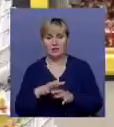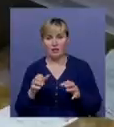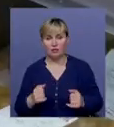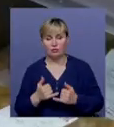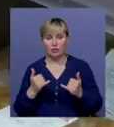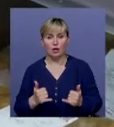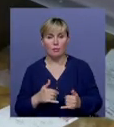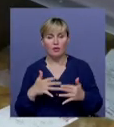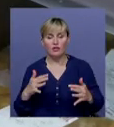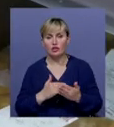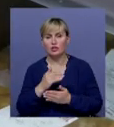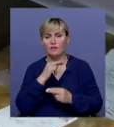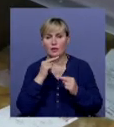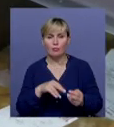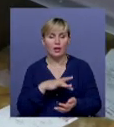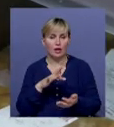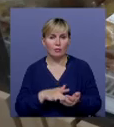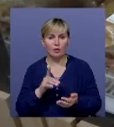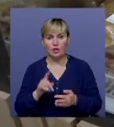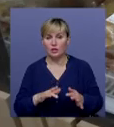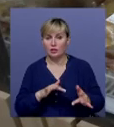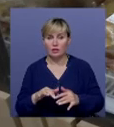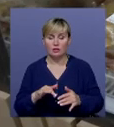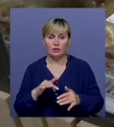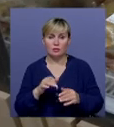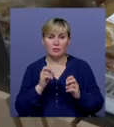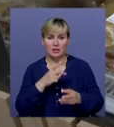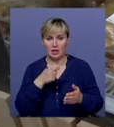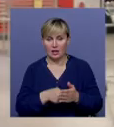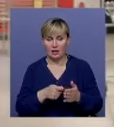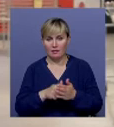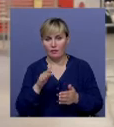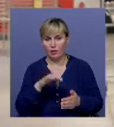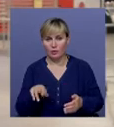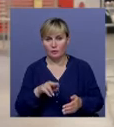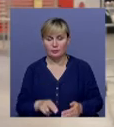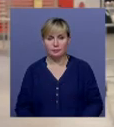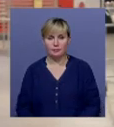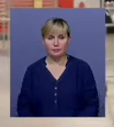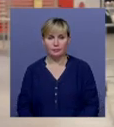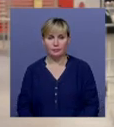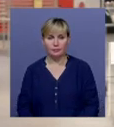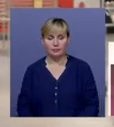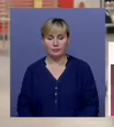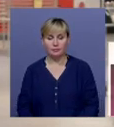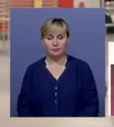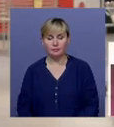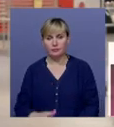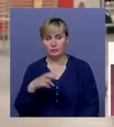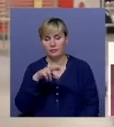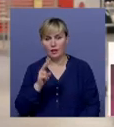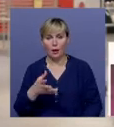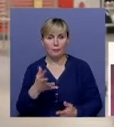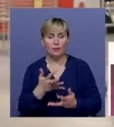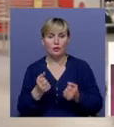уделяют повышенное внимание. В мегаполисе даже действует специальный стабилизационный фонд. По линии СПК мы получаем